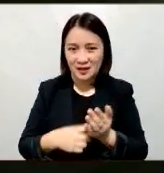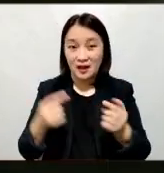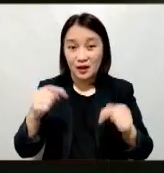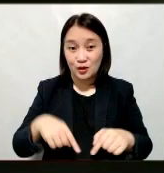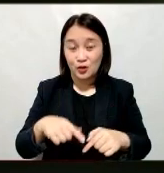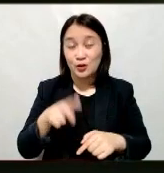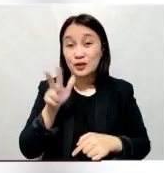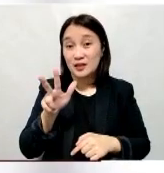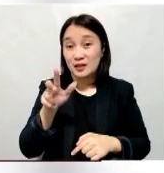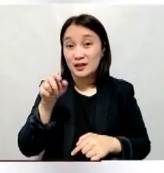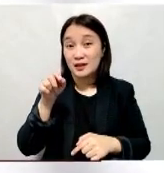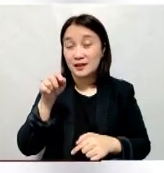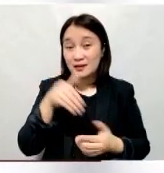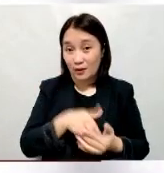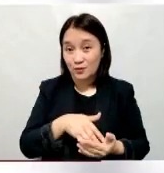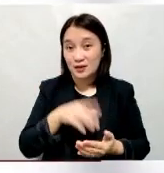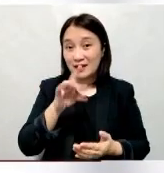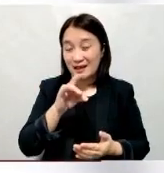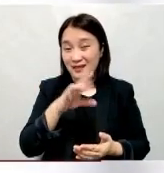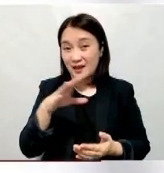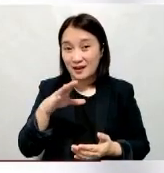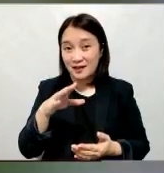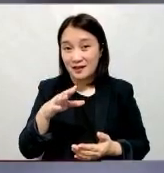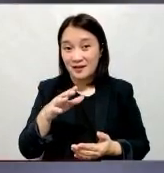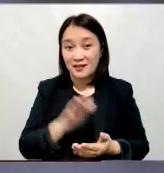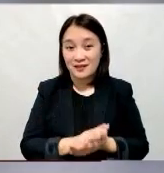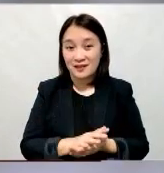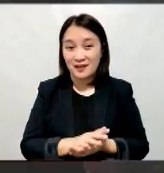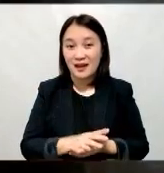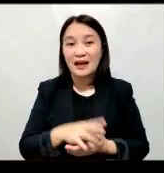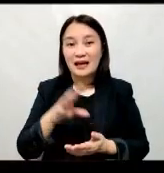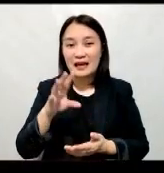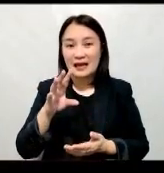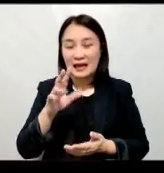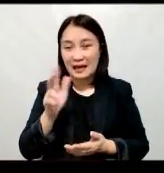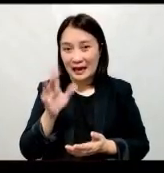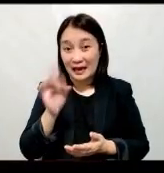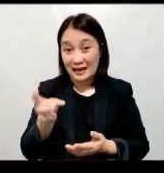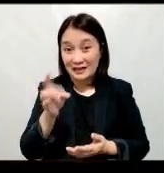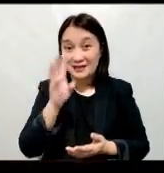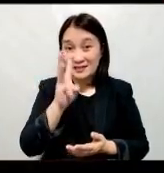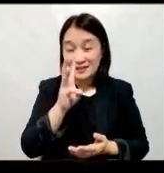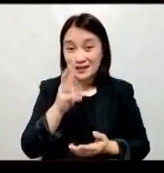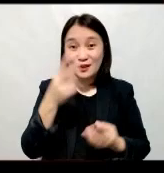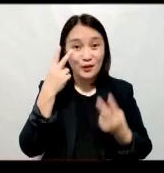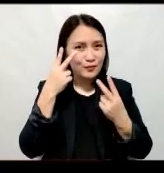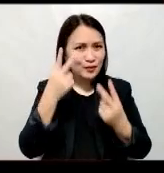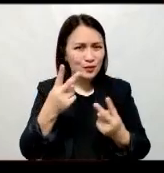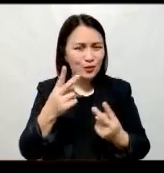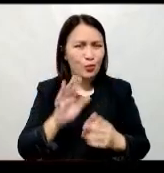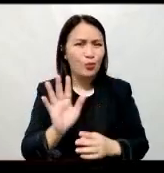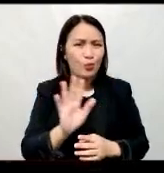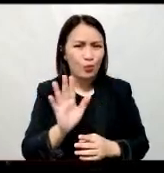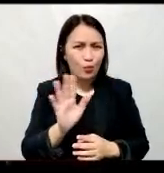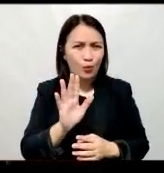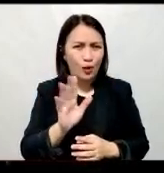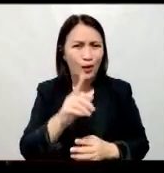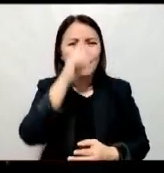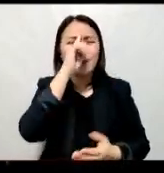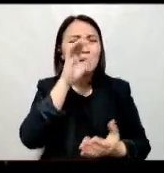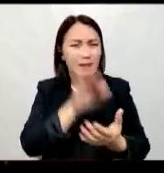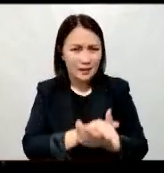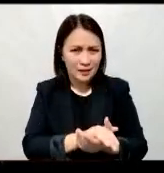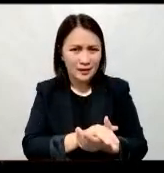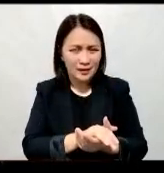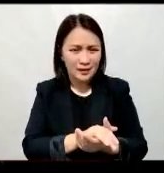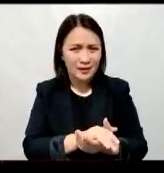3,800 likes at 86,000 views ang nasabing video. Pero mga kapatid, huwag po maniwala at mag-react sa balitang yan dahil ang sinasabi